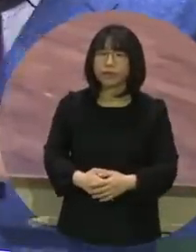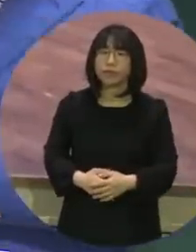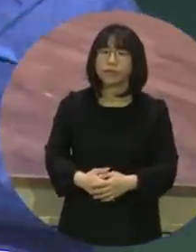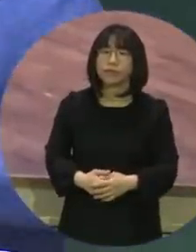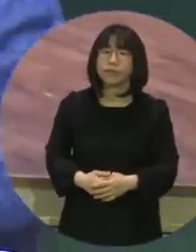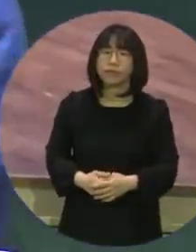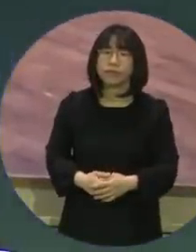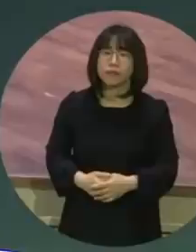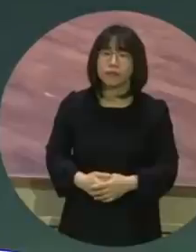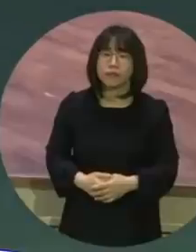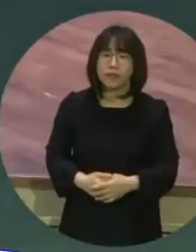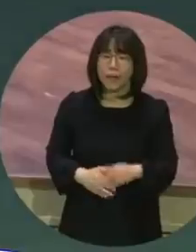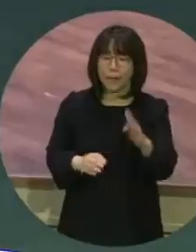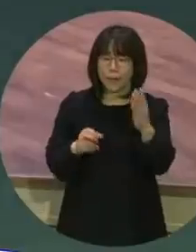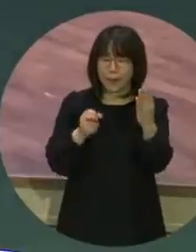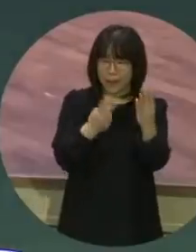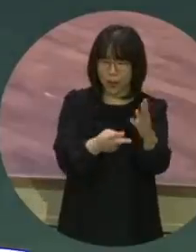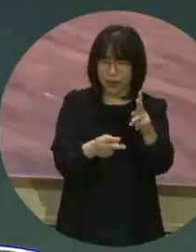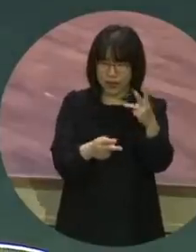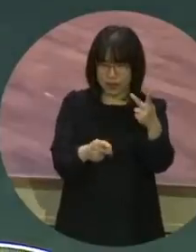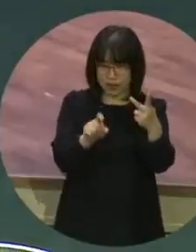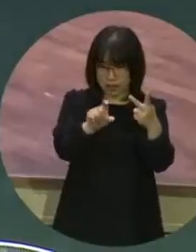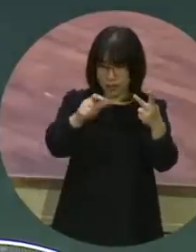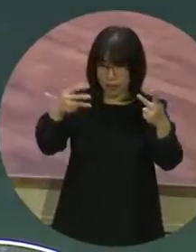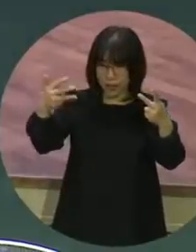자, 빌립보 2장 8절에 뭐라 그랬습니까?